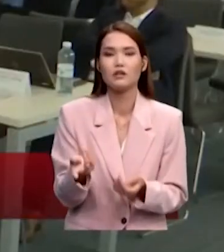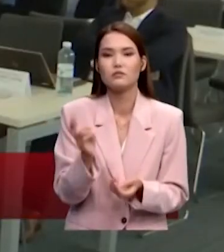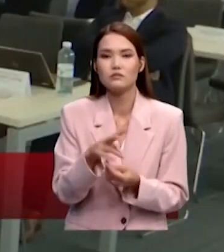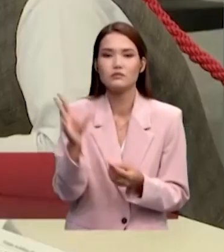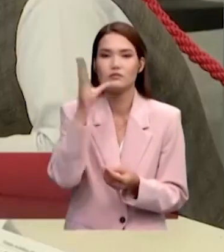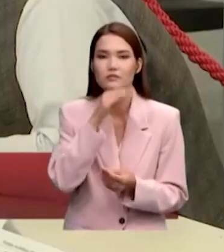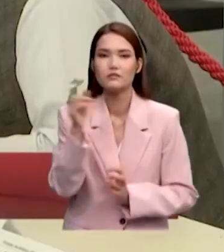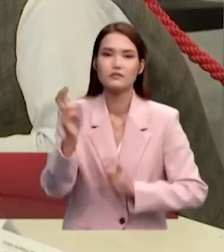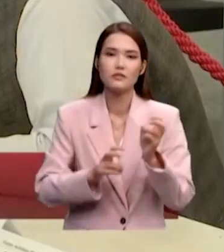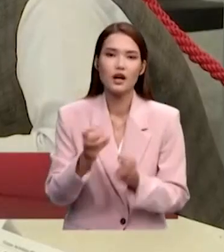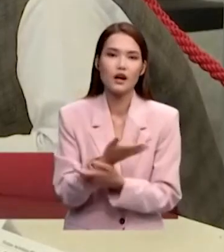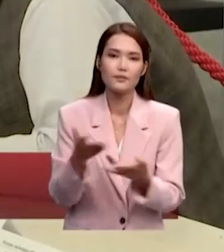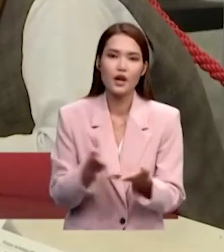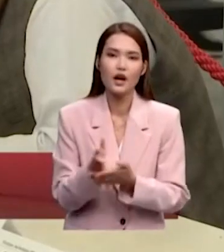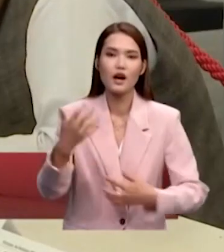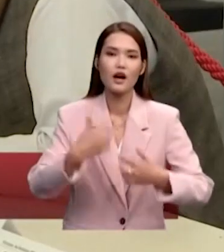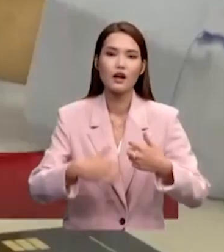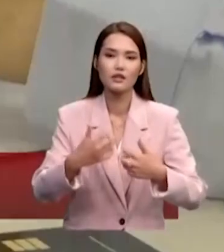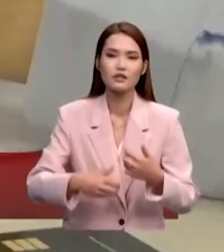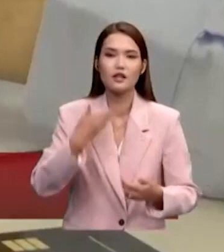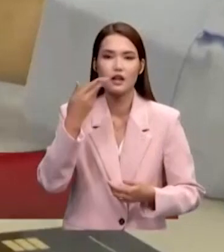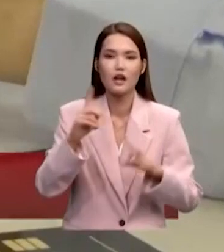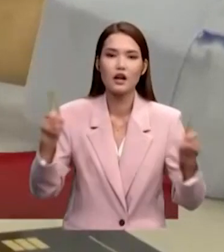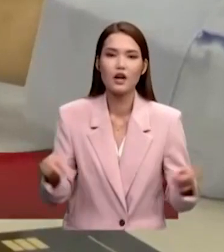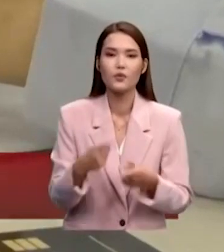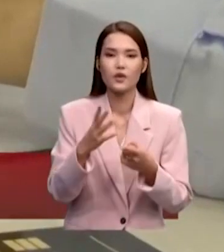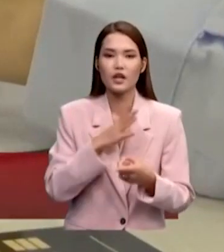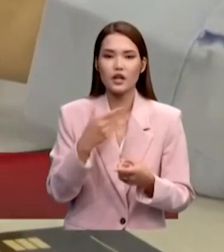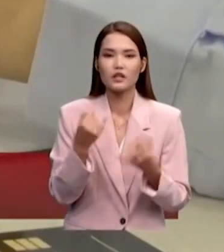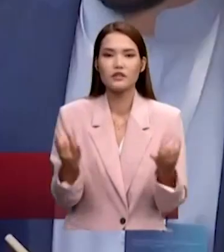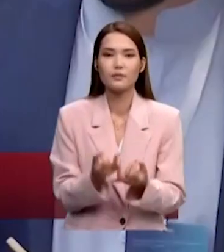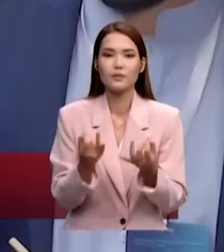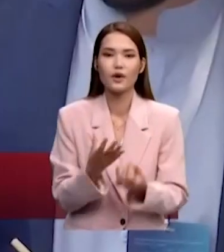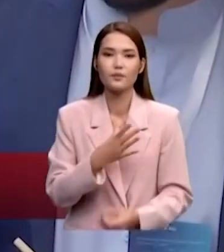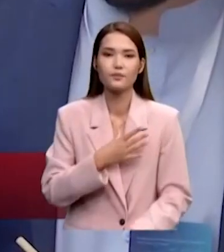беспрепятственно производить финансовые транзакции. Эти вопросы как раз и поднимались сегодня во время переговоров.